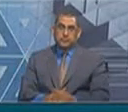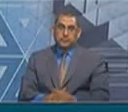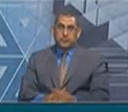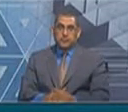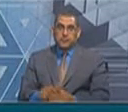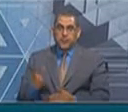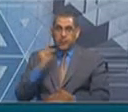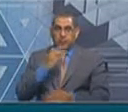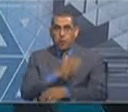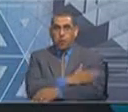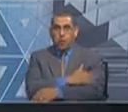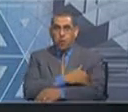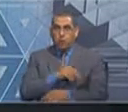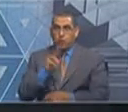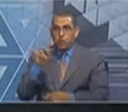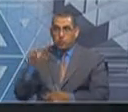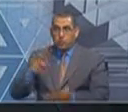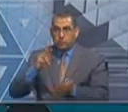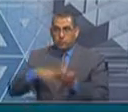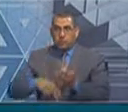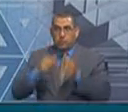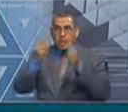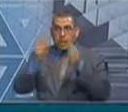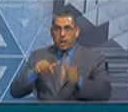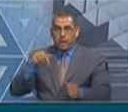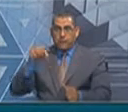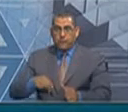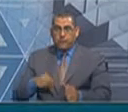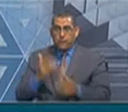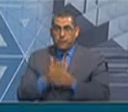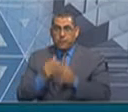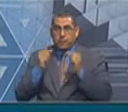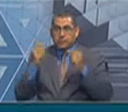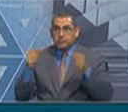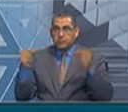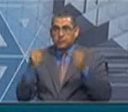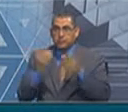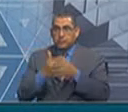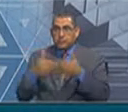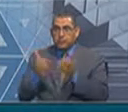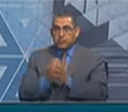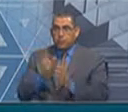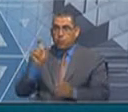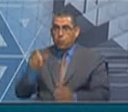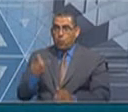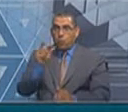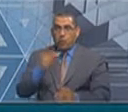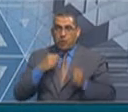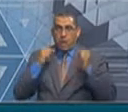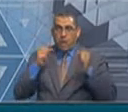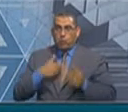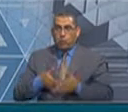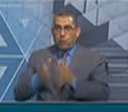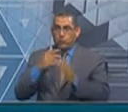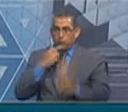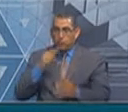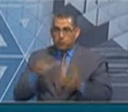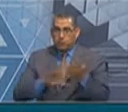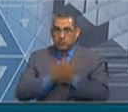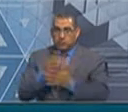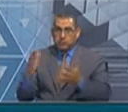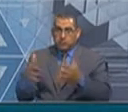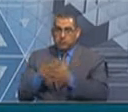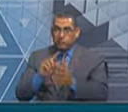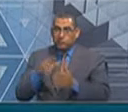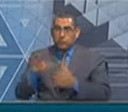يصادق أعضاء الأمم المتحدة اليوم على إعلان مناهض للإجراءات الأحادية في مواجهة الأزمات الدولية وفرض